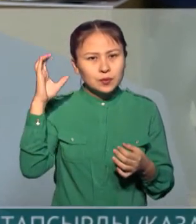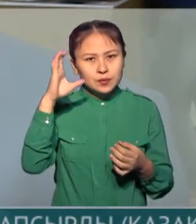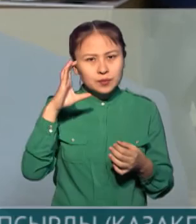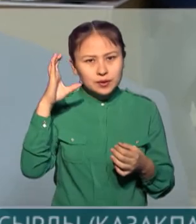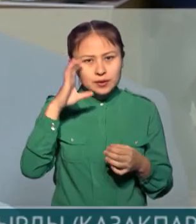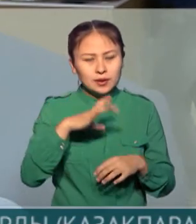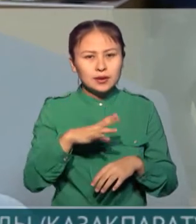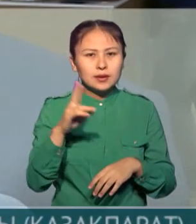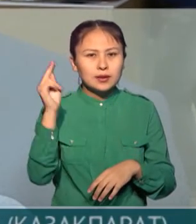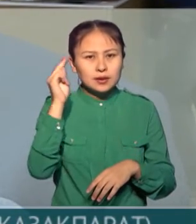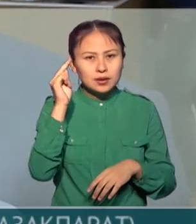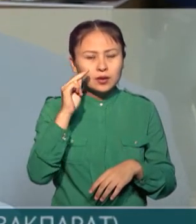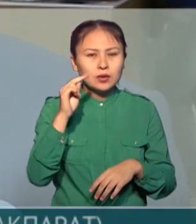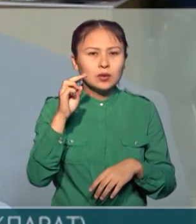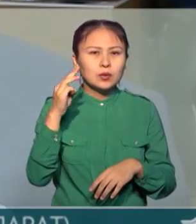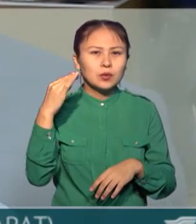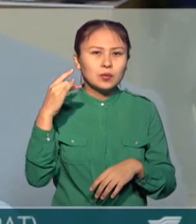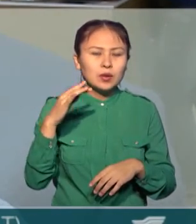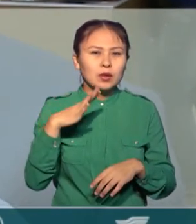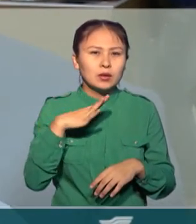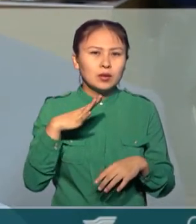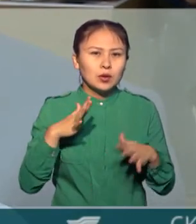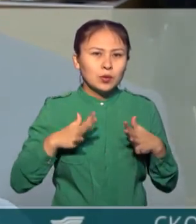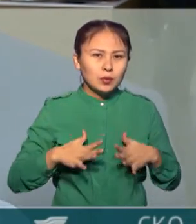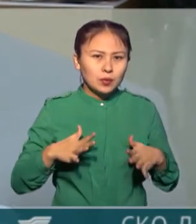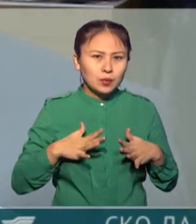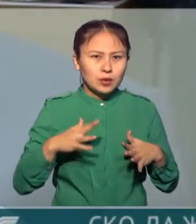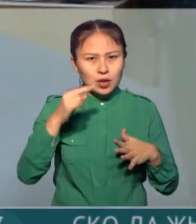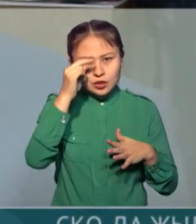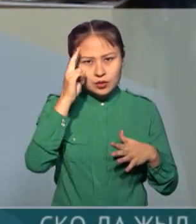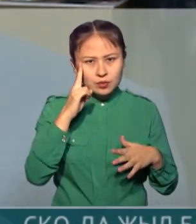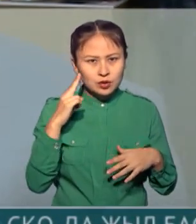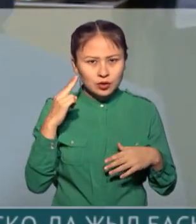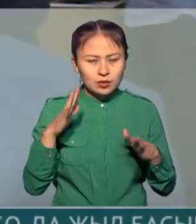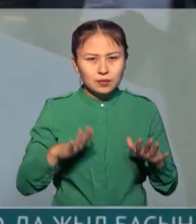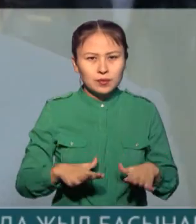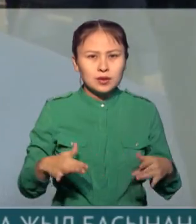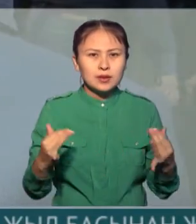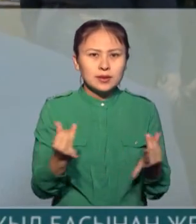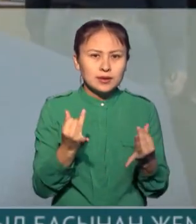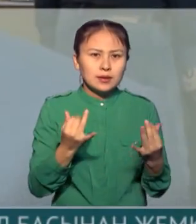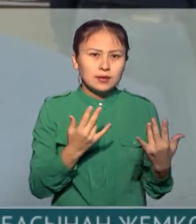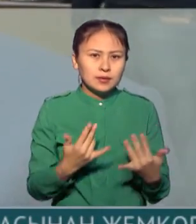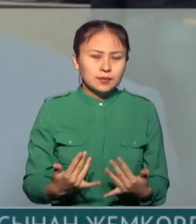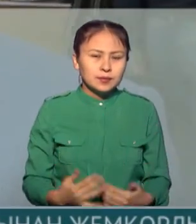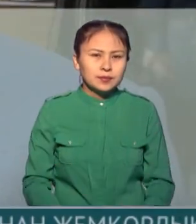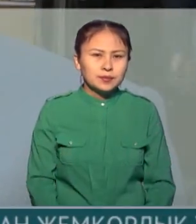Қырғызстан, Тәжікстан, Түркменистан, Грузия, Армения, Азербайджан секілді елдер өз қызығушылығын танытып отыр.